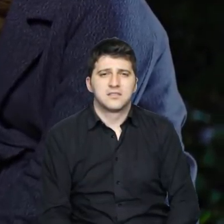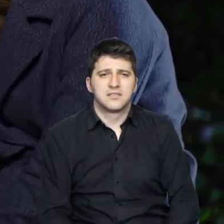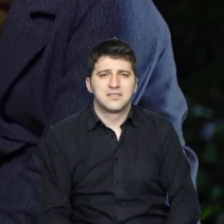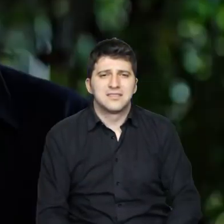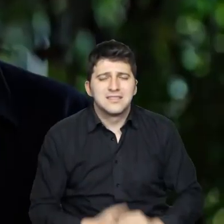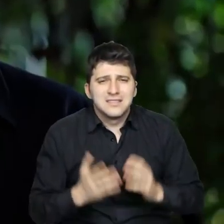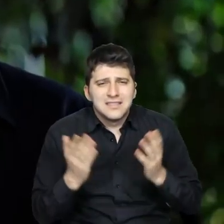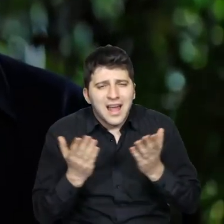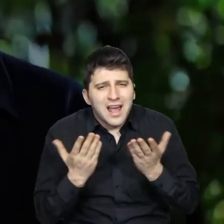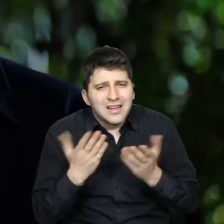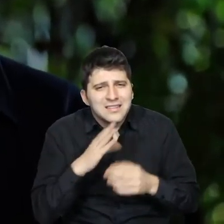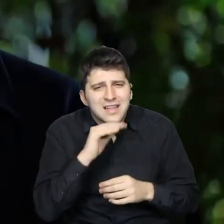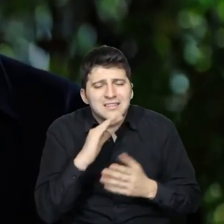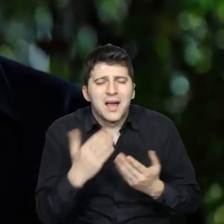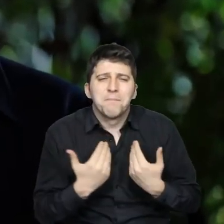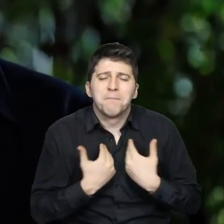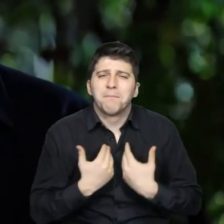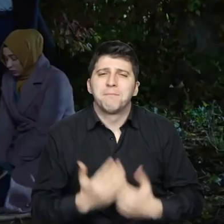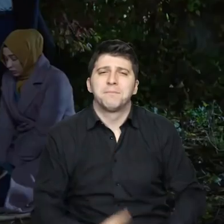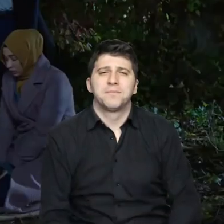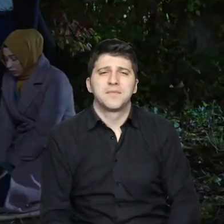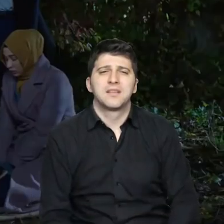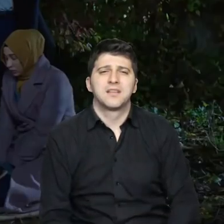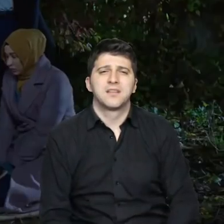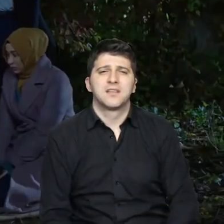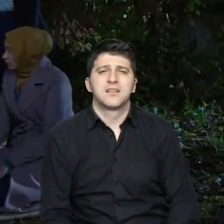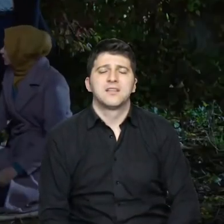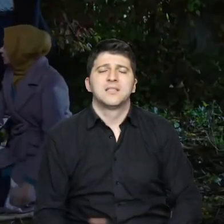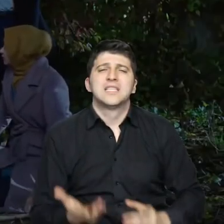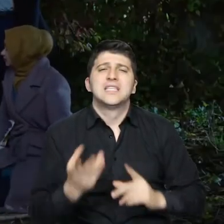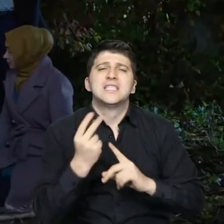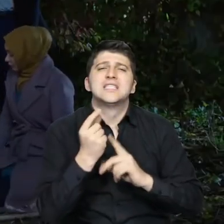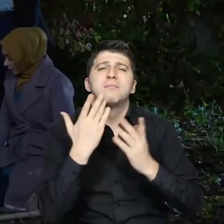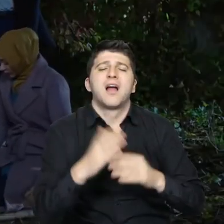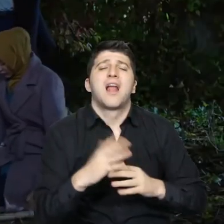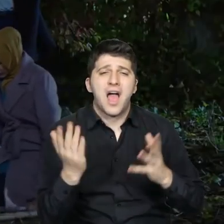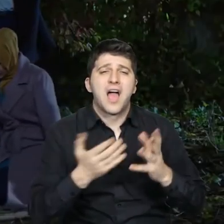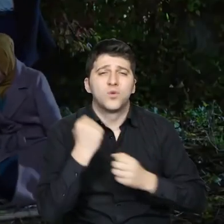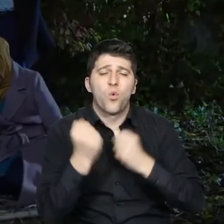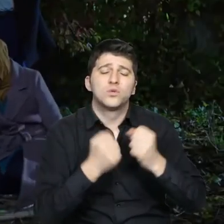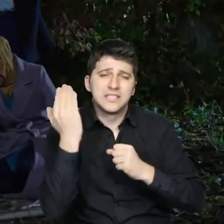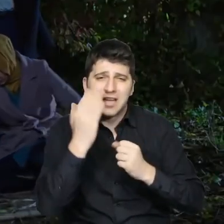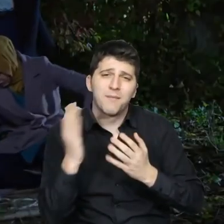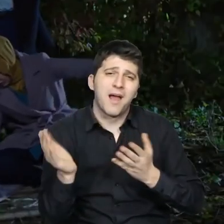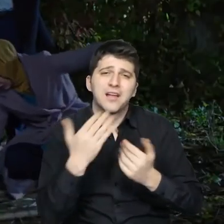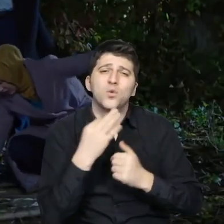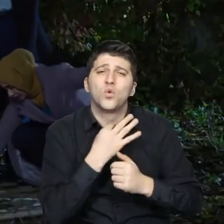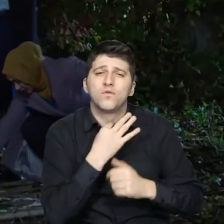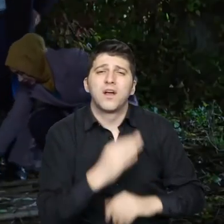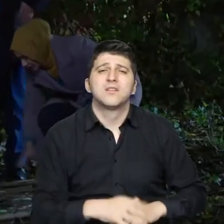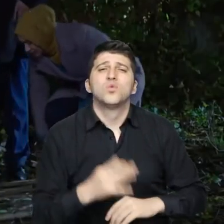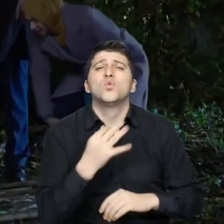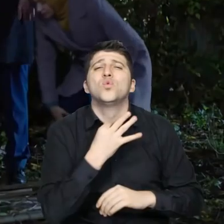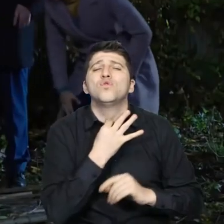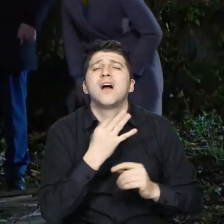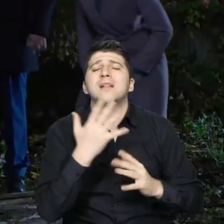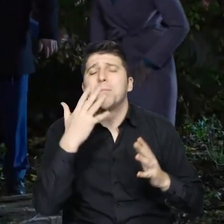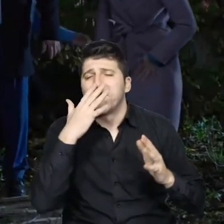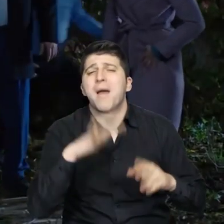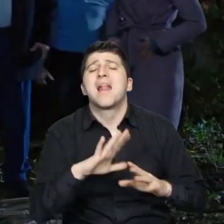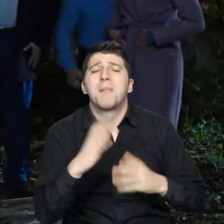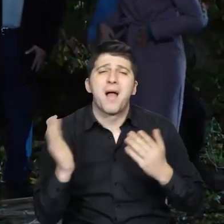Dede. Allah'ım. Aurel, İsmail. Haydi koşun gidelim ne olursunuz. Zal durmayalım